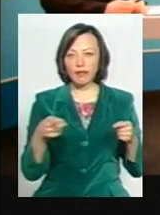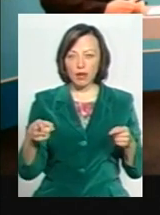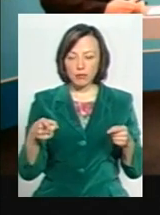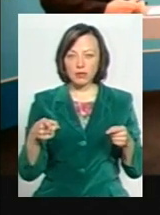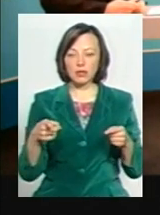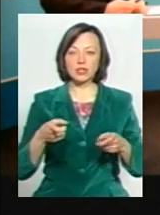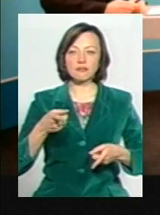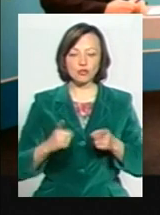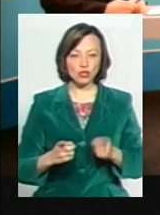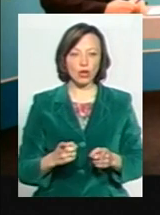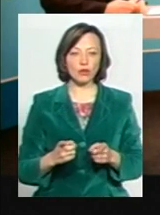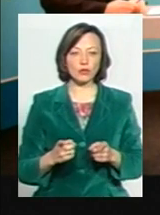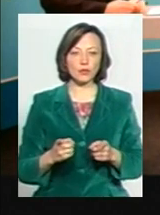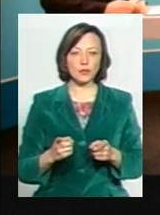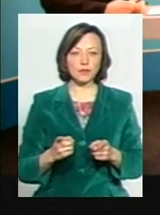Звичайно,